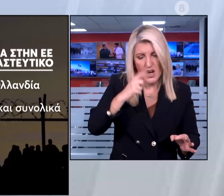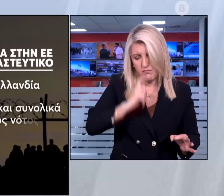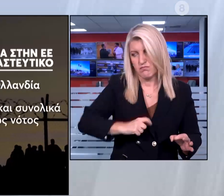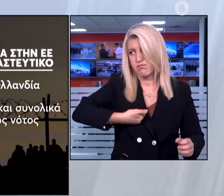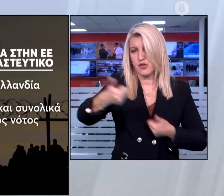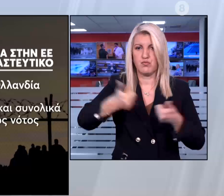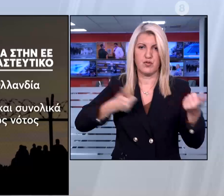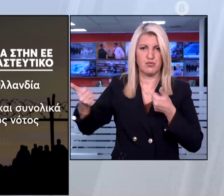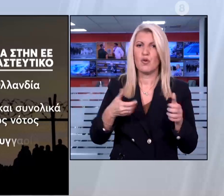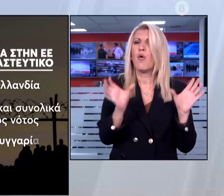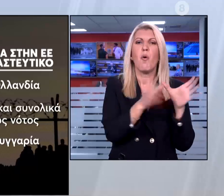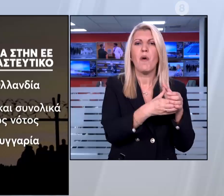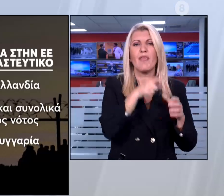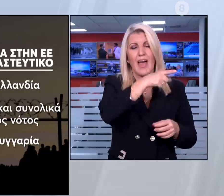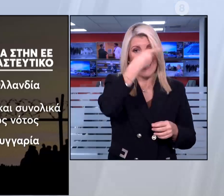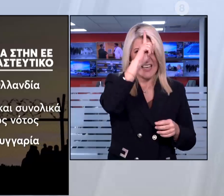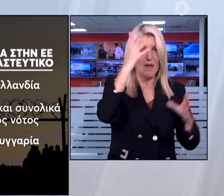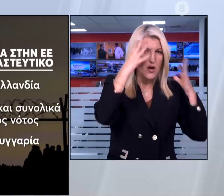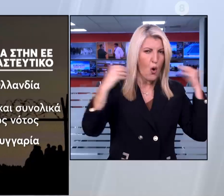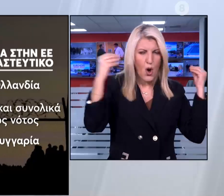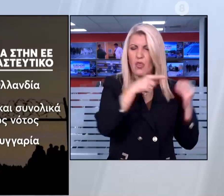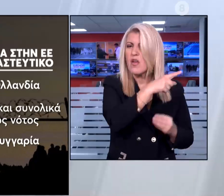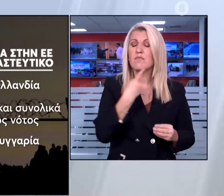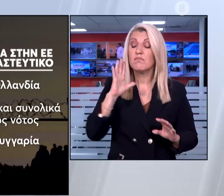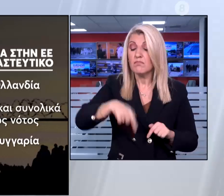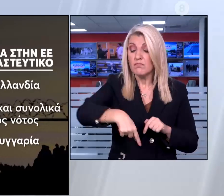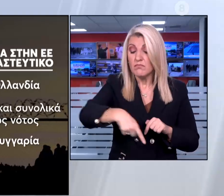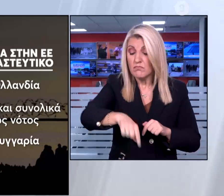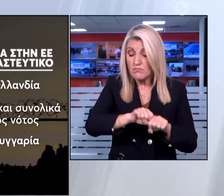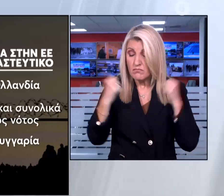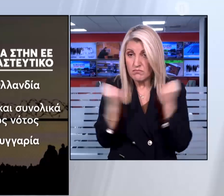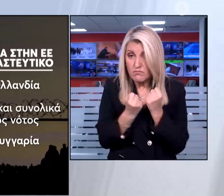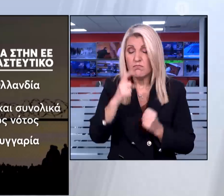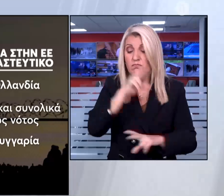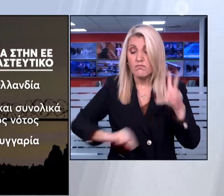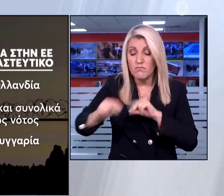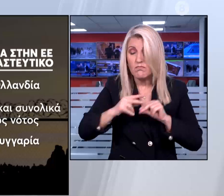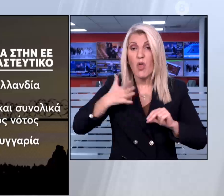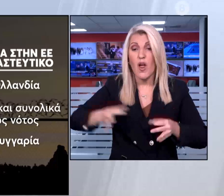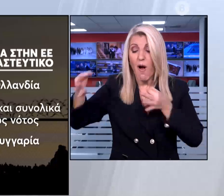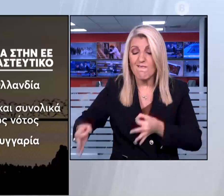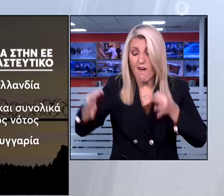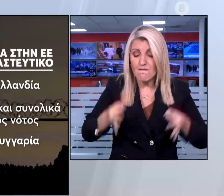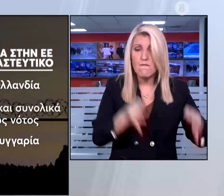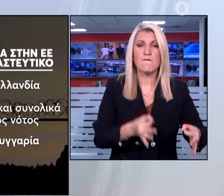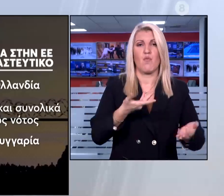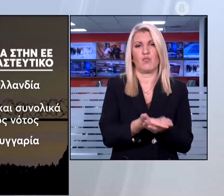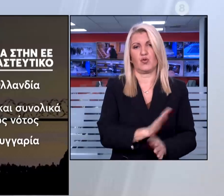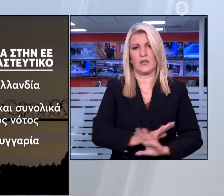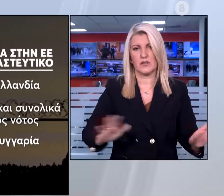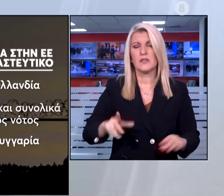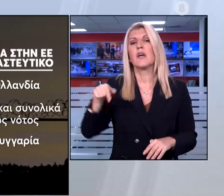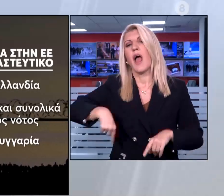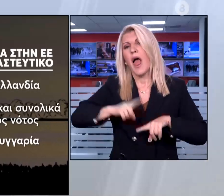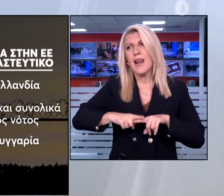είναι η Γερμανία και η Ολλανδία, που σύμφωνα με πληροφορίες θέλουν αυτή η σύνοδος να έχει συγκεκριμένες προτάσεις. Το δεύτερο είναι η Ελλάδα, η Ιταλία και συνολικά ο Ευρωπαϊκός